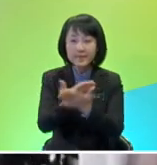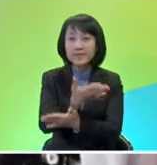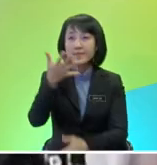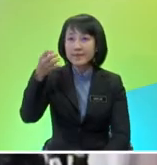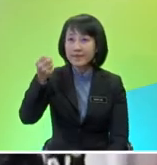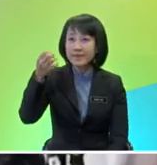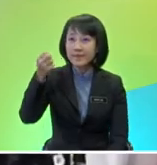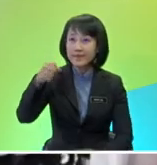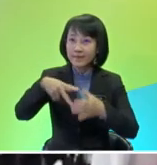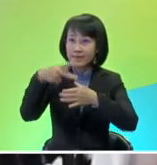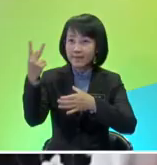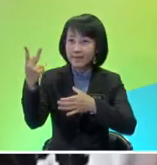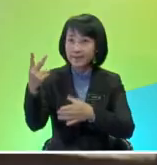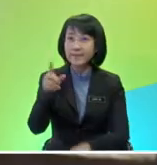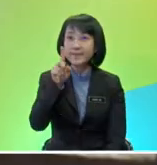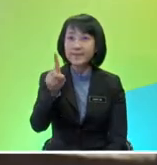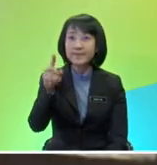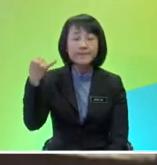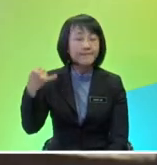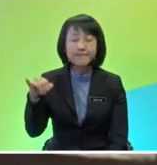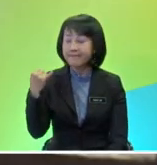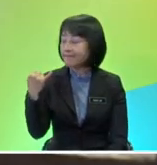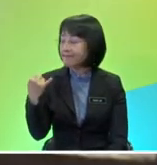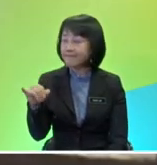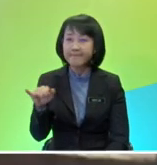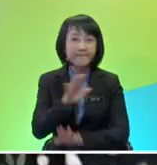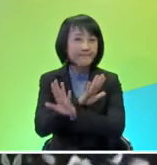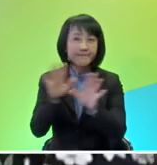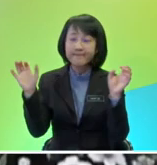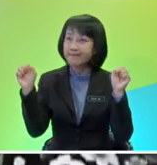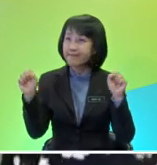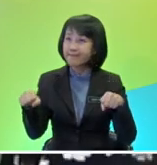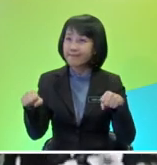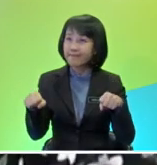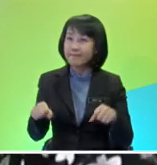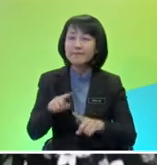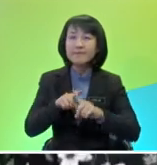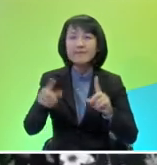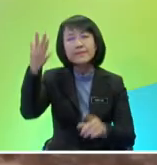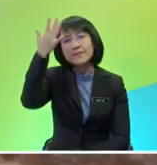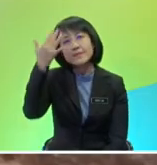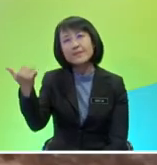satu memang tak boleh ya? Tak boleh. Tapi kenapa?